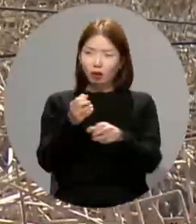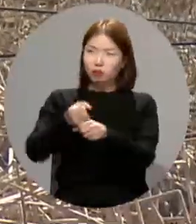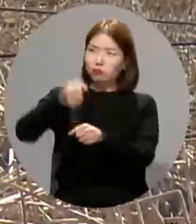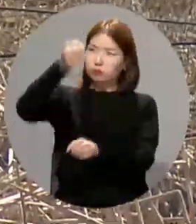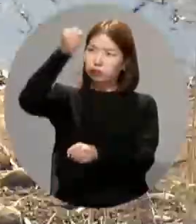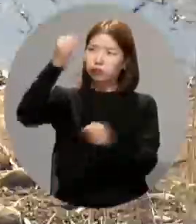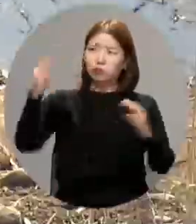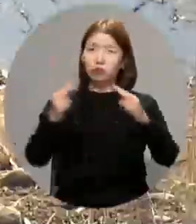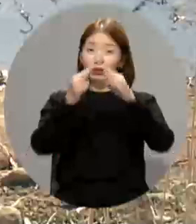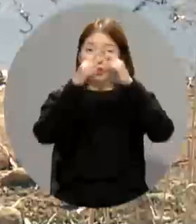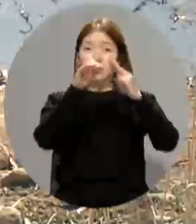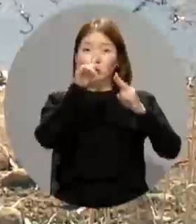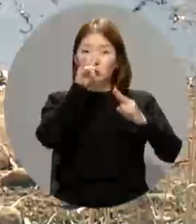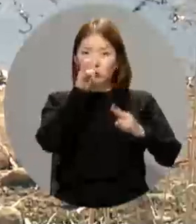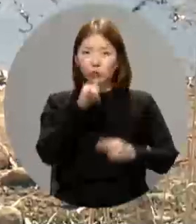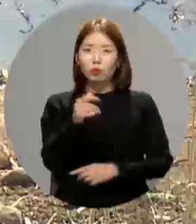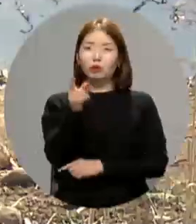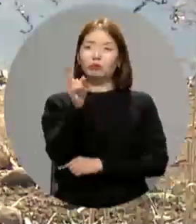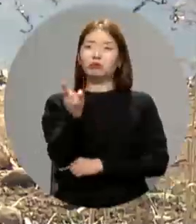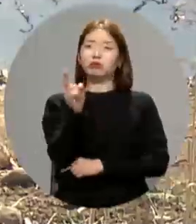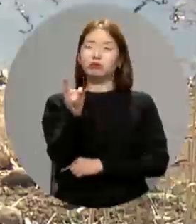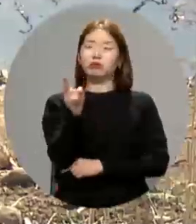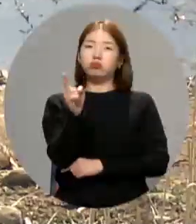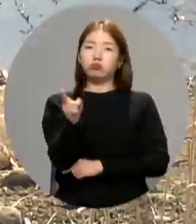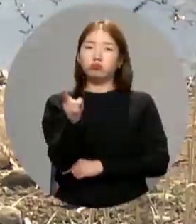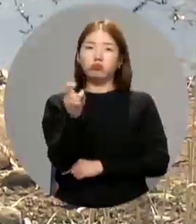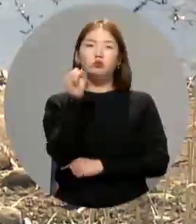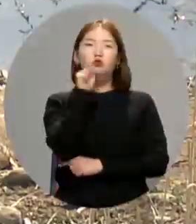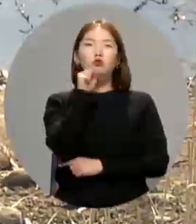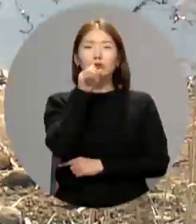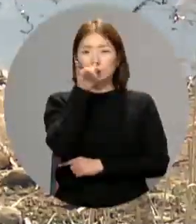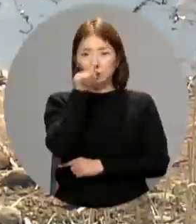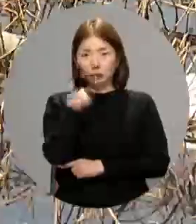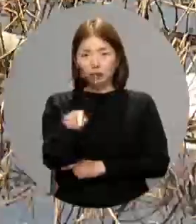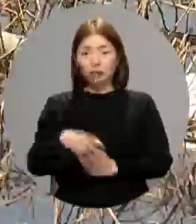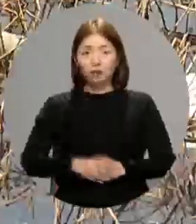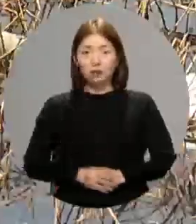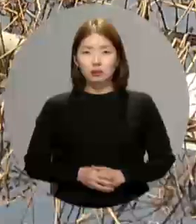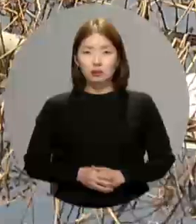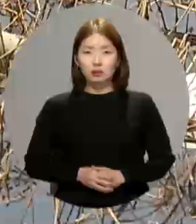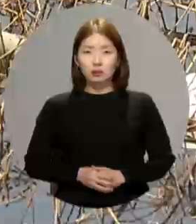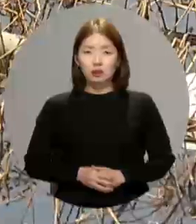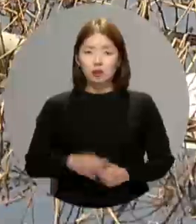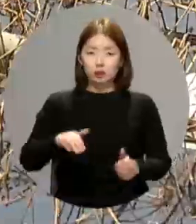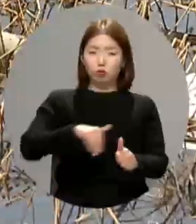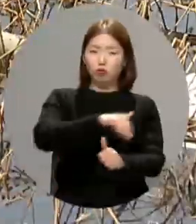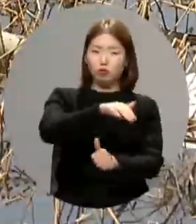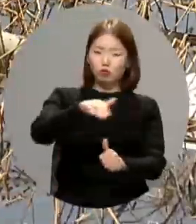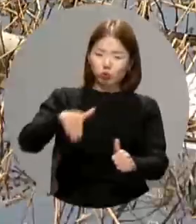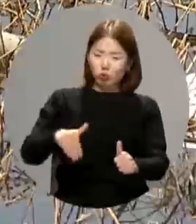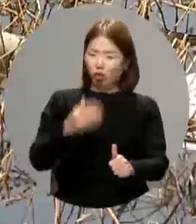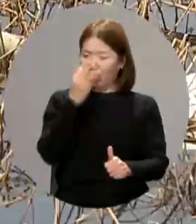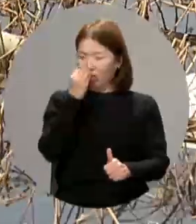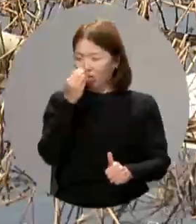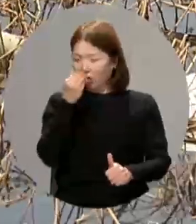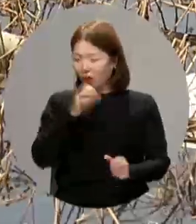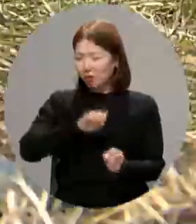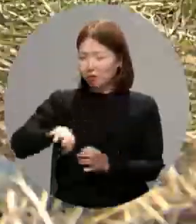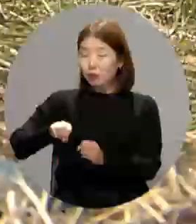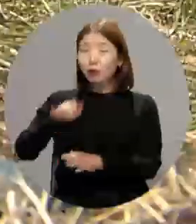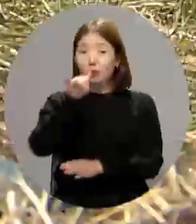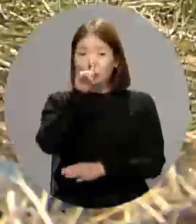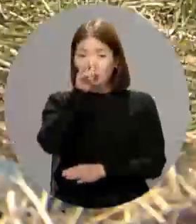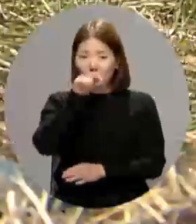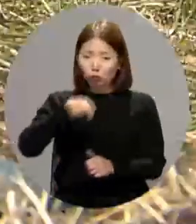텐트까지 갖추고 본격적인 휴일 낚시를 즐기고 있는 겁니다. 낚시객 주변에는 각종 쓰레기가 방치돼